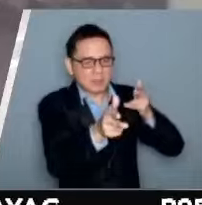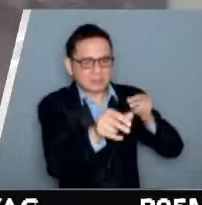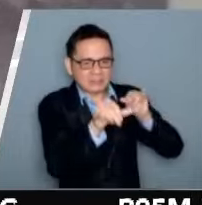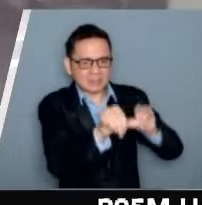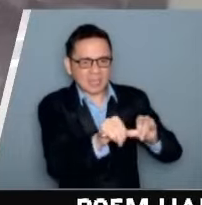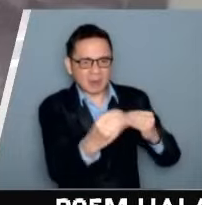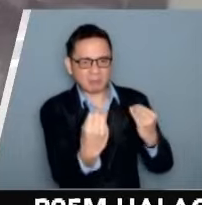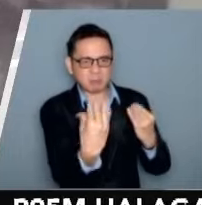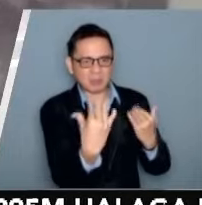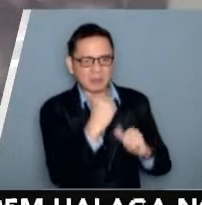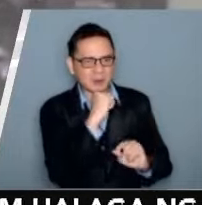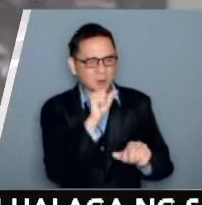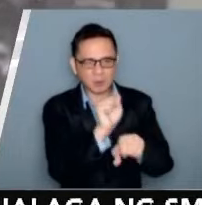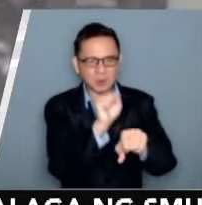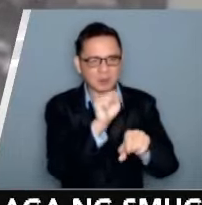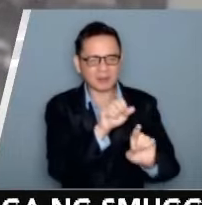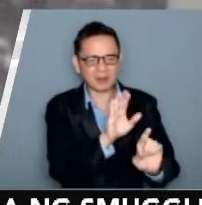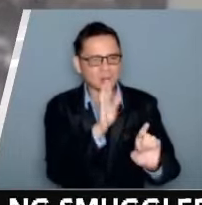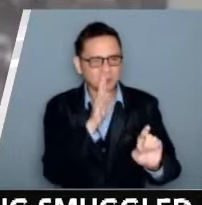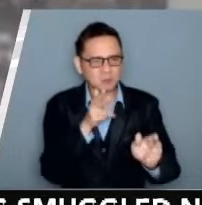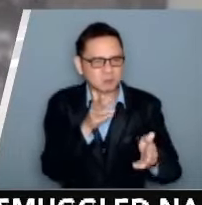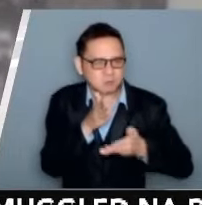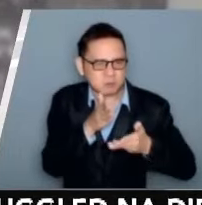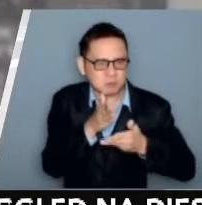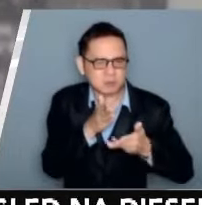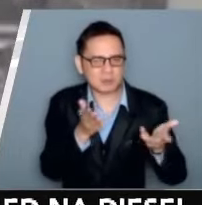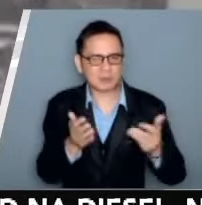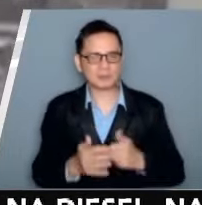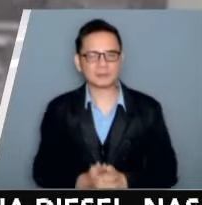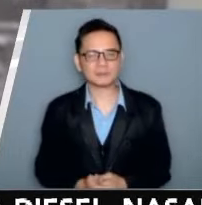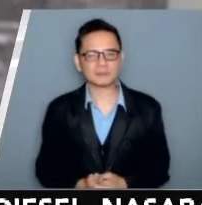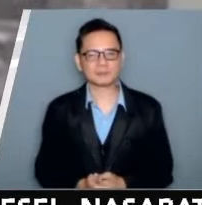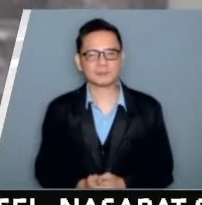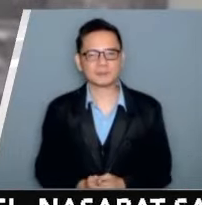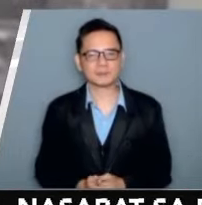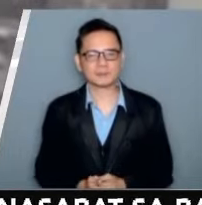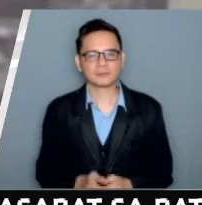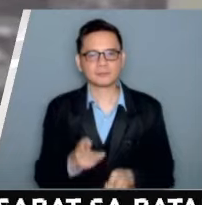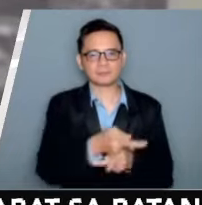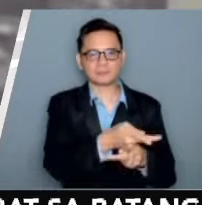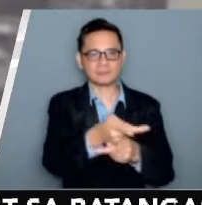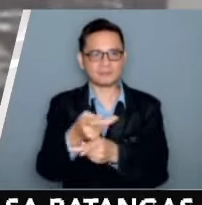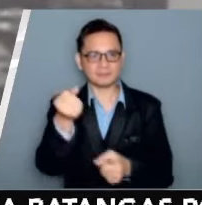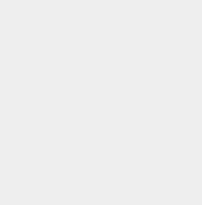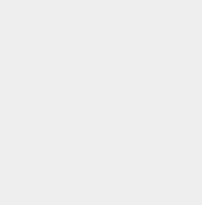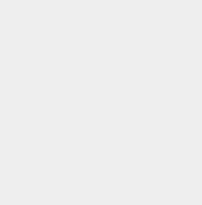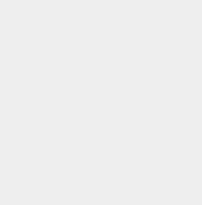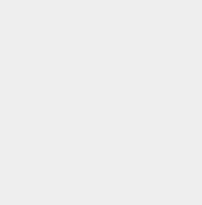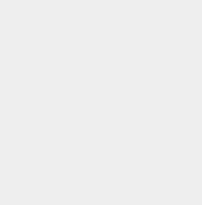tanging maluwag lang ay sa EDSA Carousel. Ingat po tayo sa biyahe, mga kapuso.